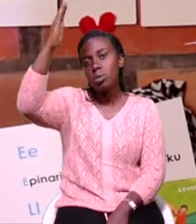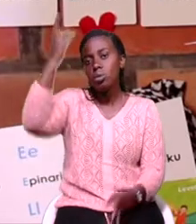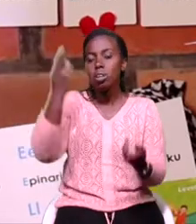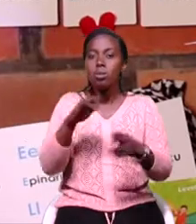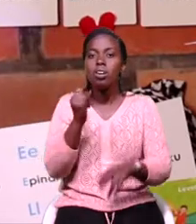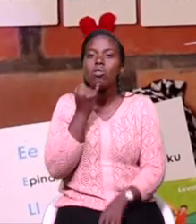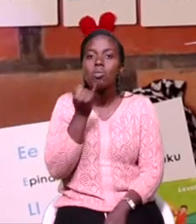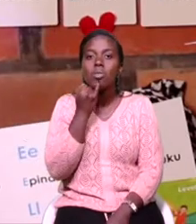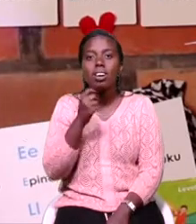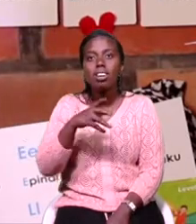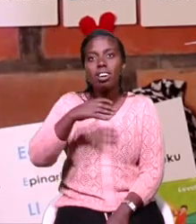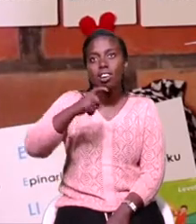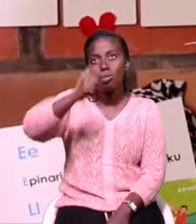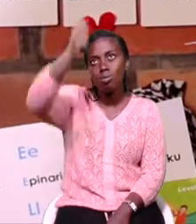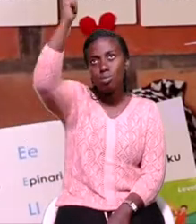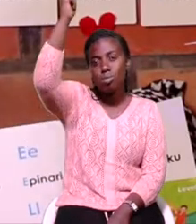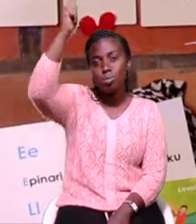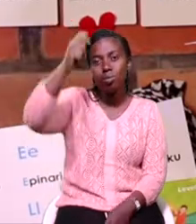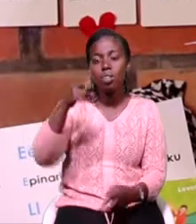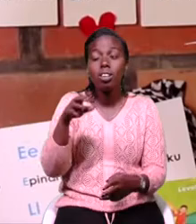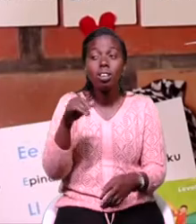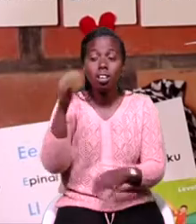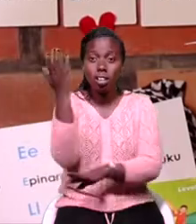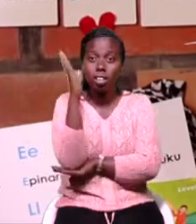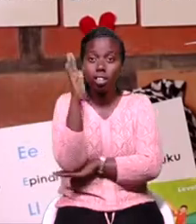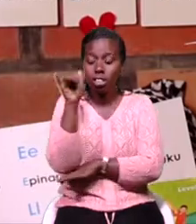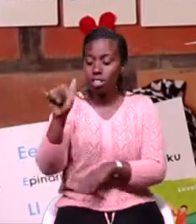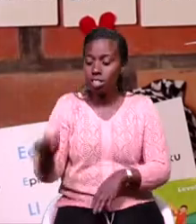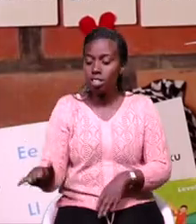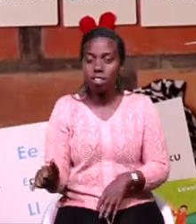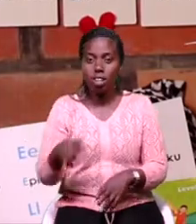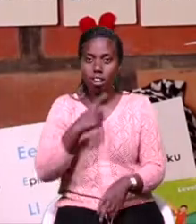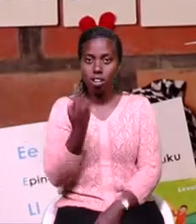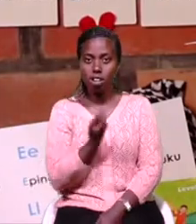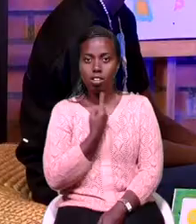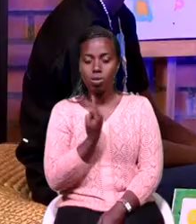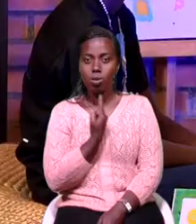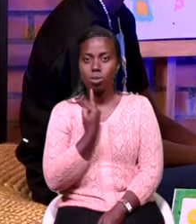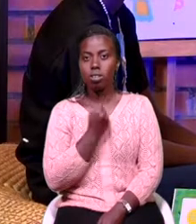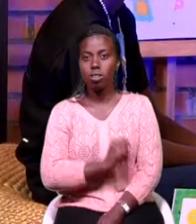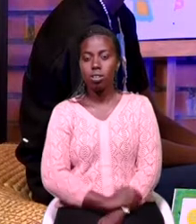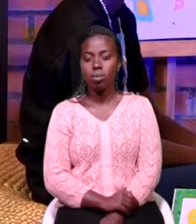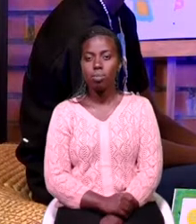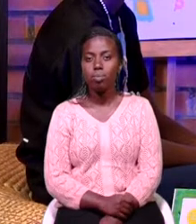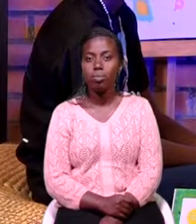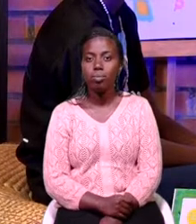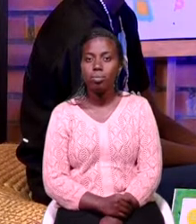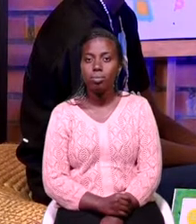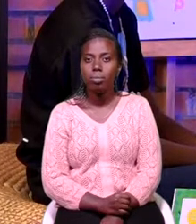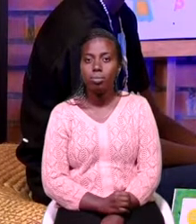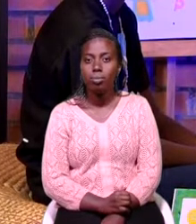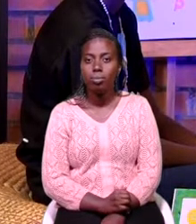umwana w'umusore. Igiti gisigara ari cyonyine.